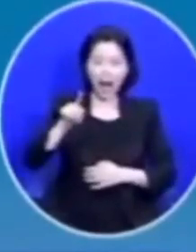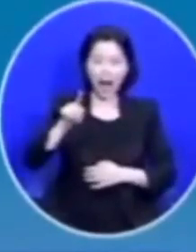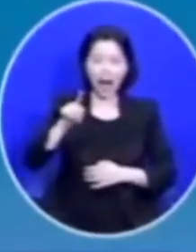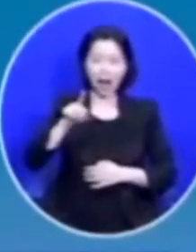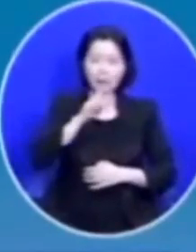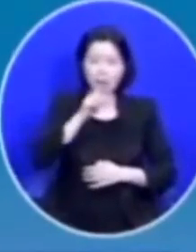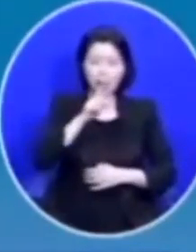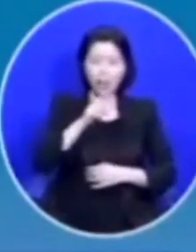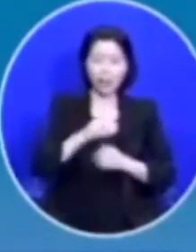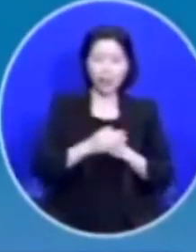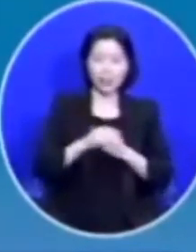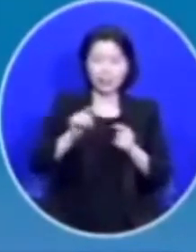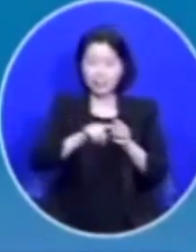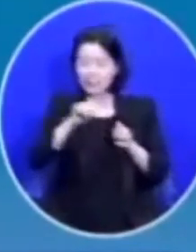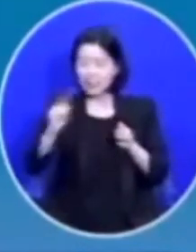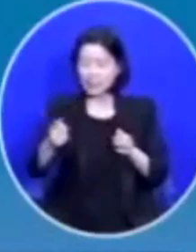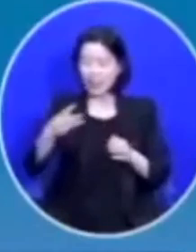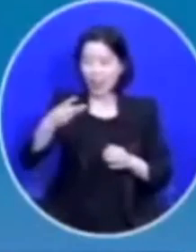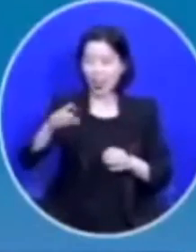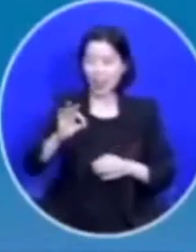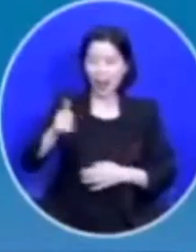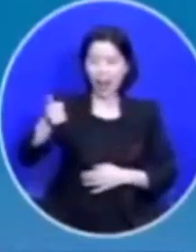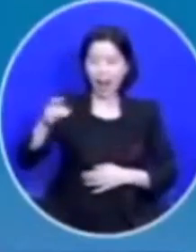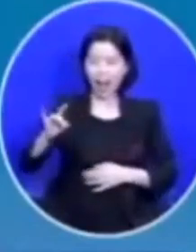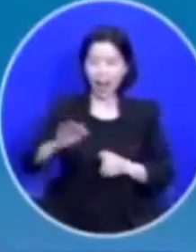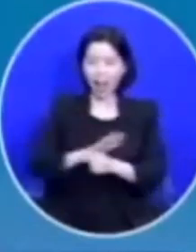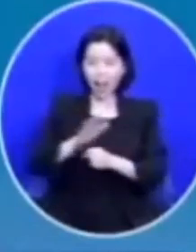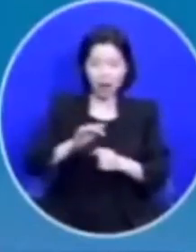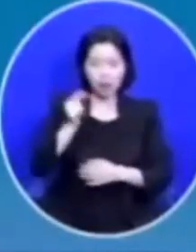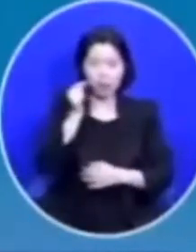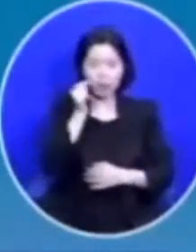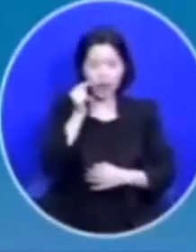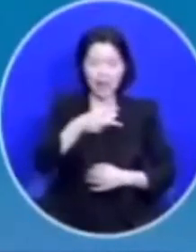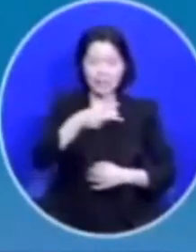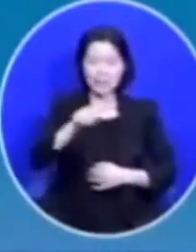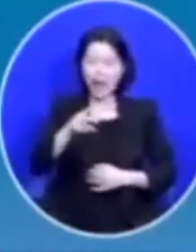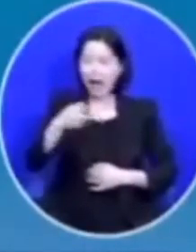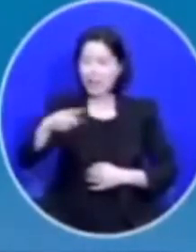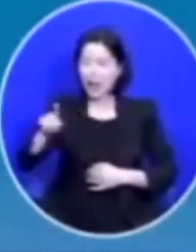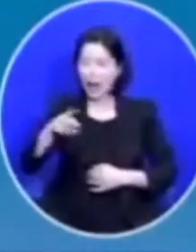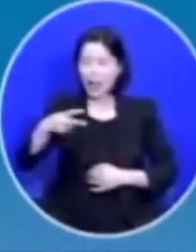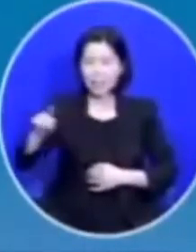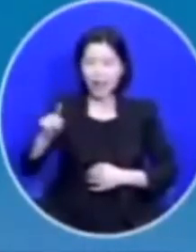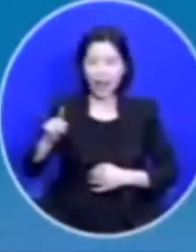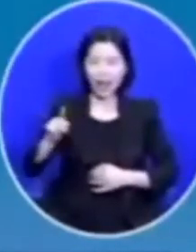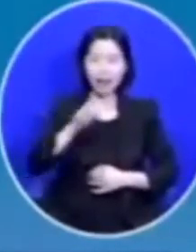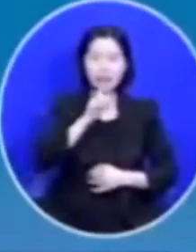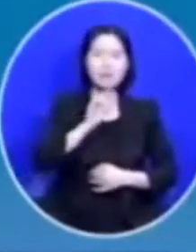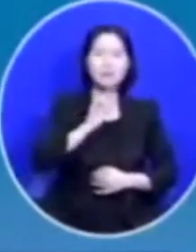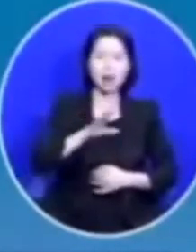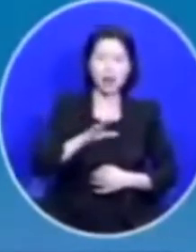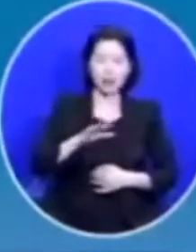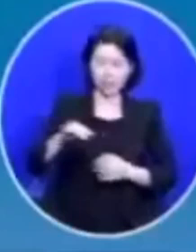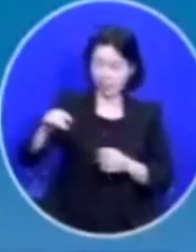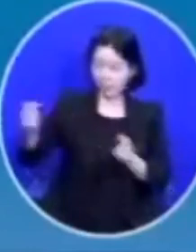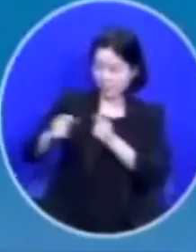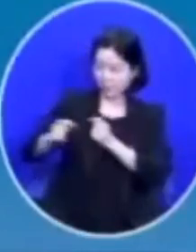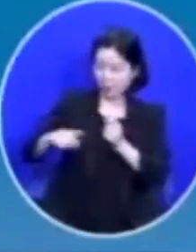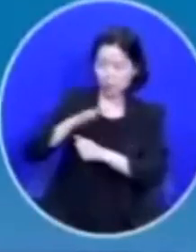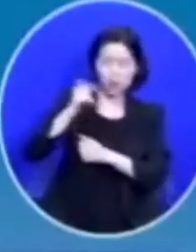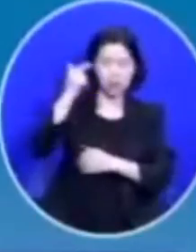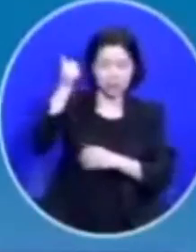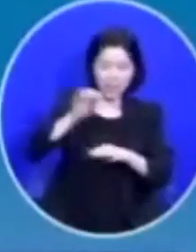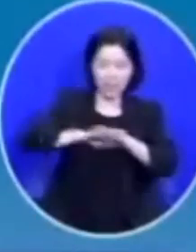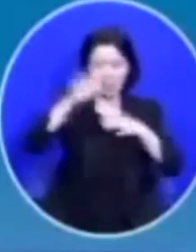했는데 코드의 배양해 라고 물을 못하고 계속 444 그러니까 목사님들이 다 손짓 발짓